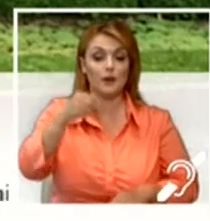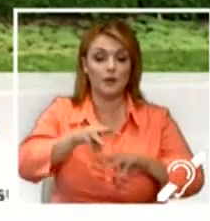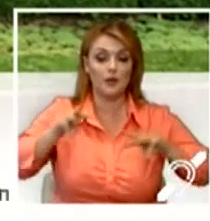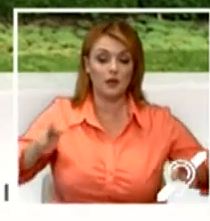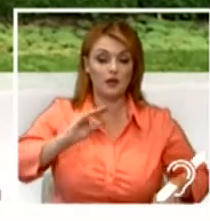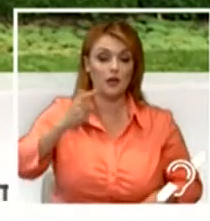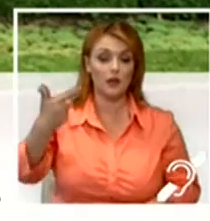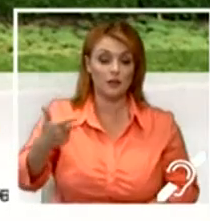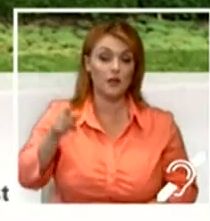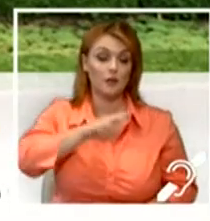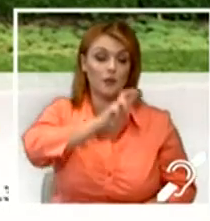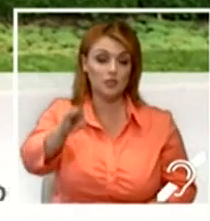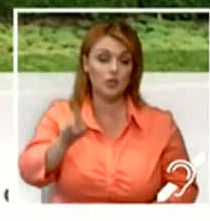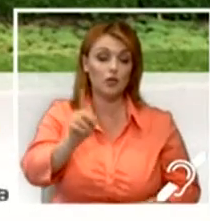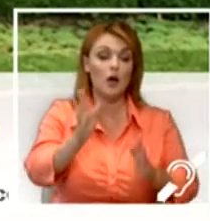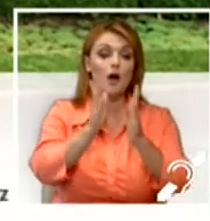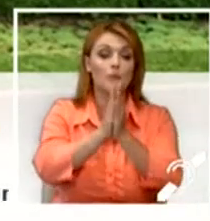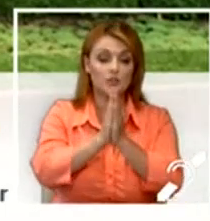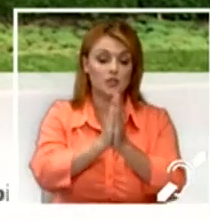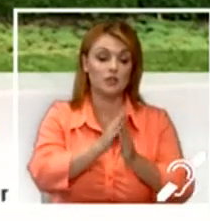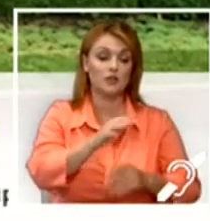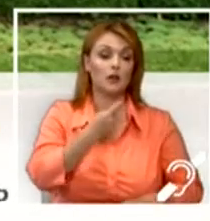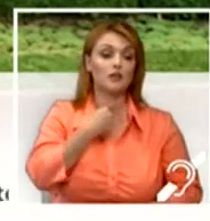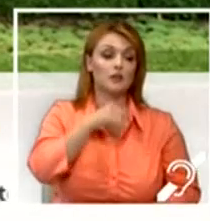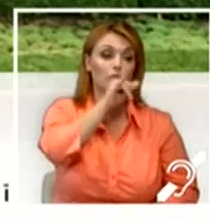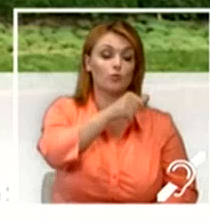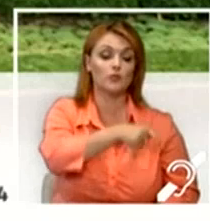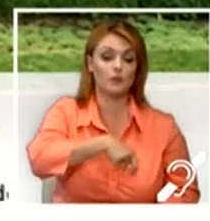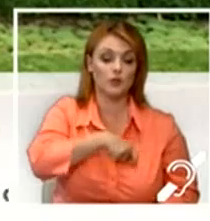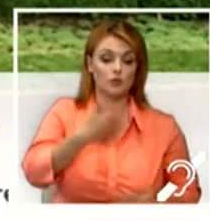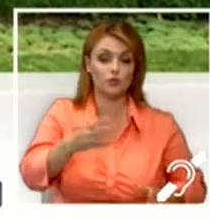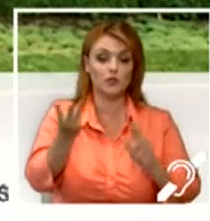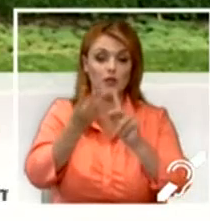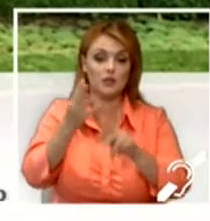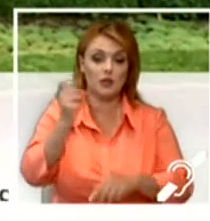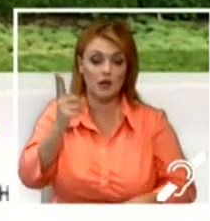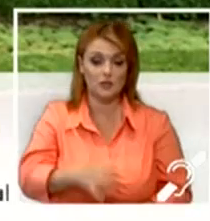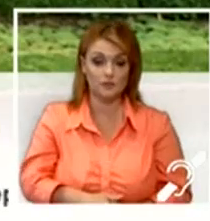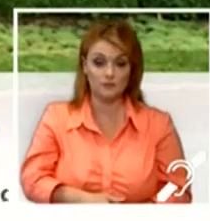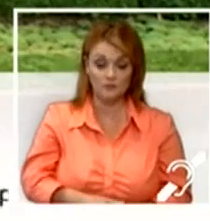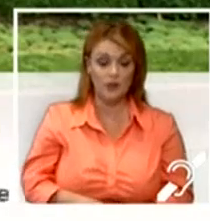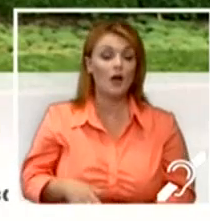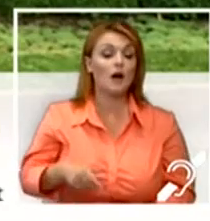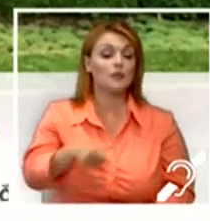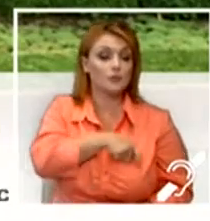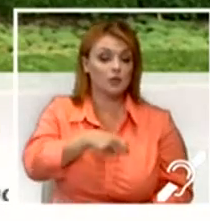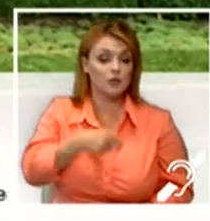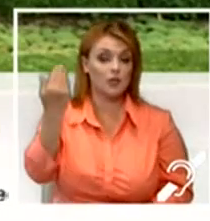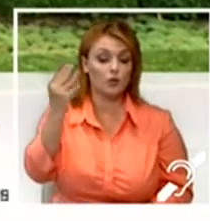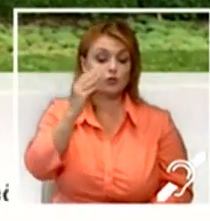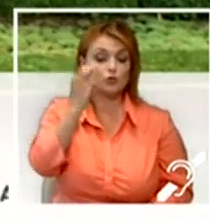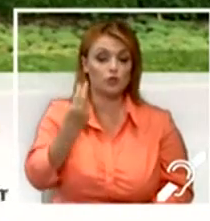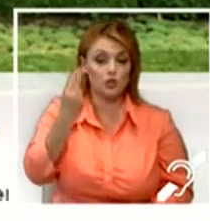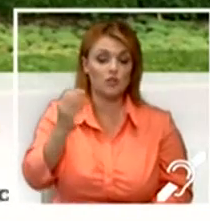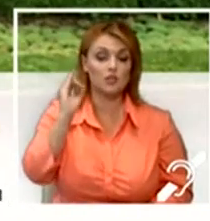votul deputaților deja pentru a treia oară. Cei din PCS au părăsit sala de ședințe, iar cei de la Șor au și declarat că nu